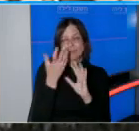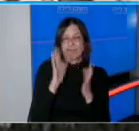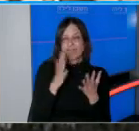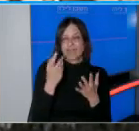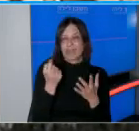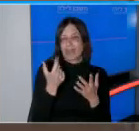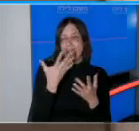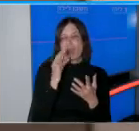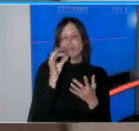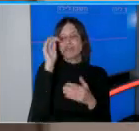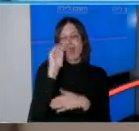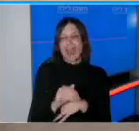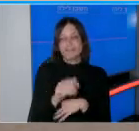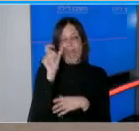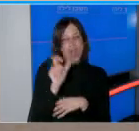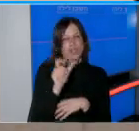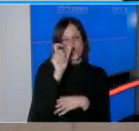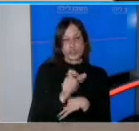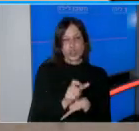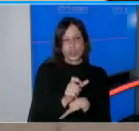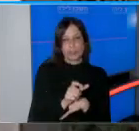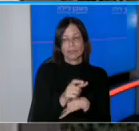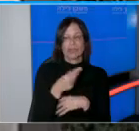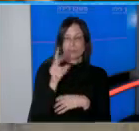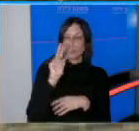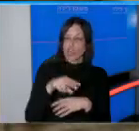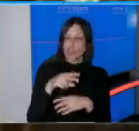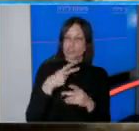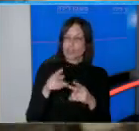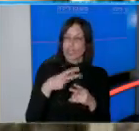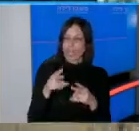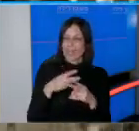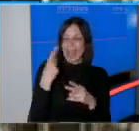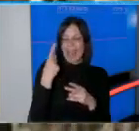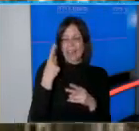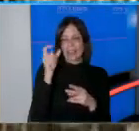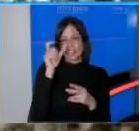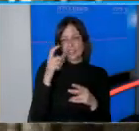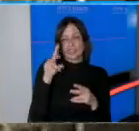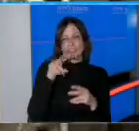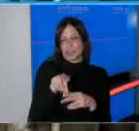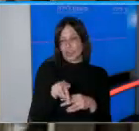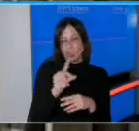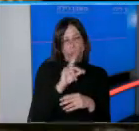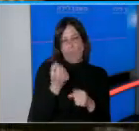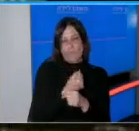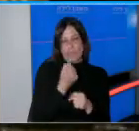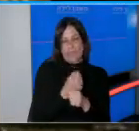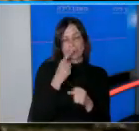כמעט 50,000 אנשים, משקי בית שיש להם משכנתה, כשאחד מבני הזוג לא עובד, זה המון המון המון,